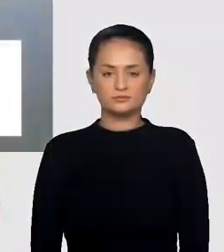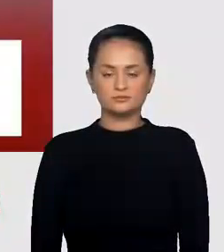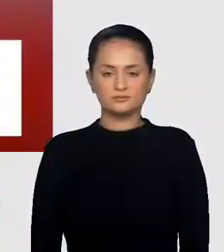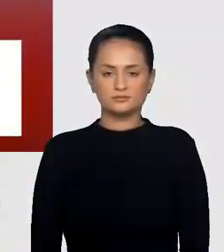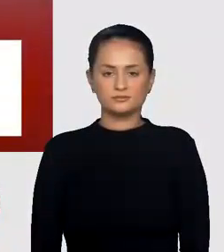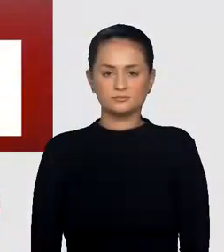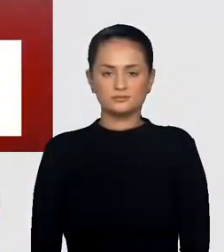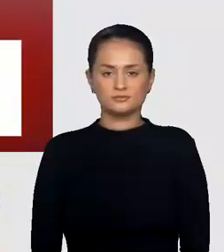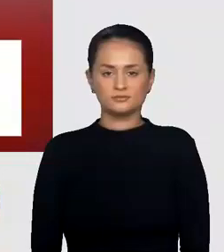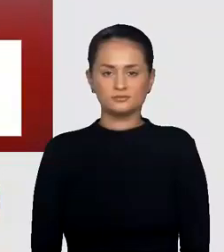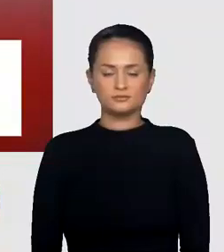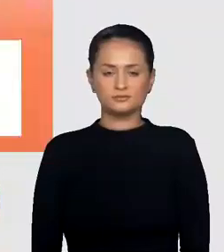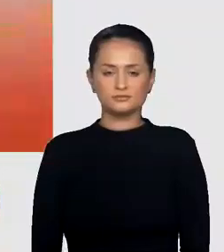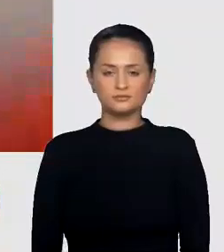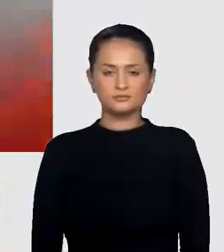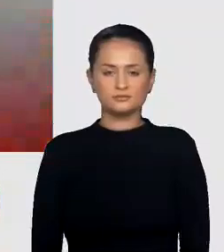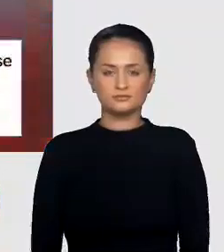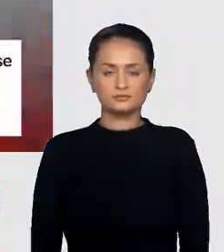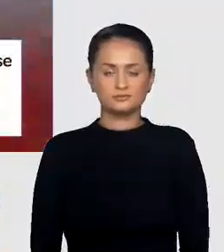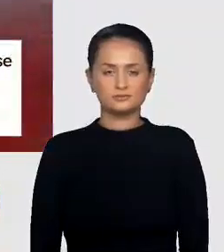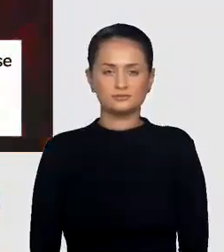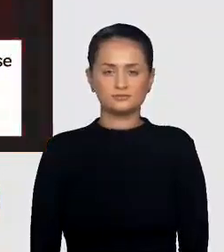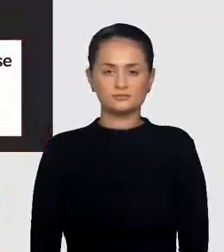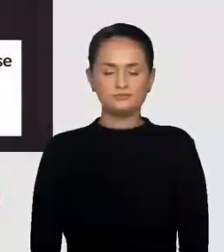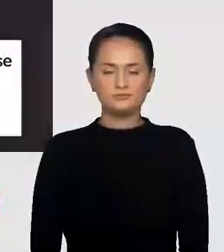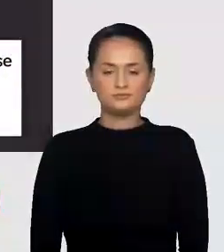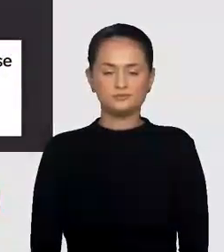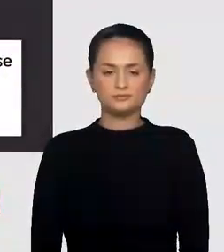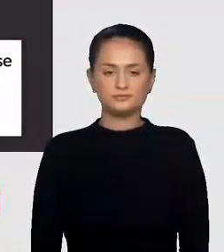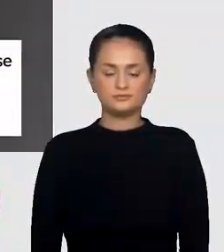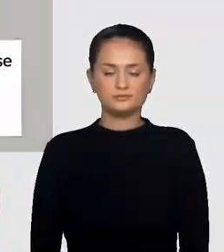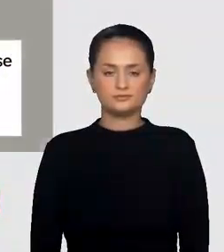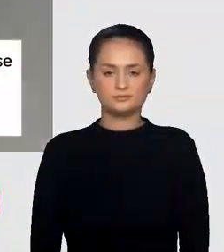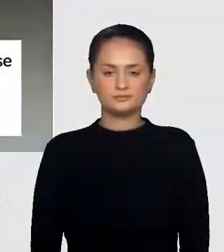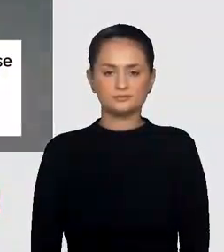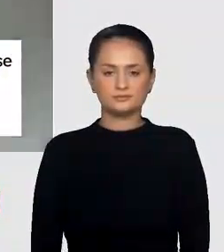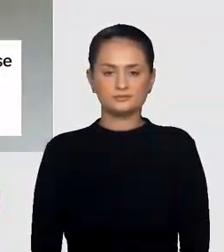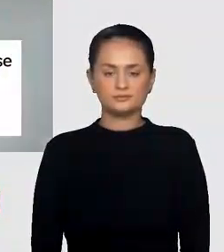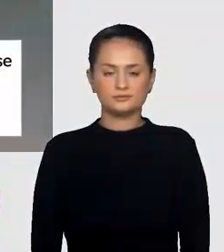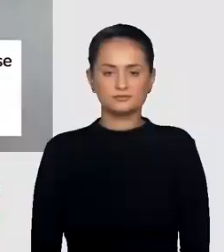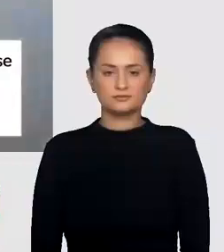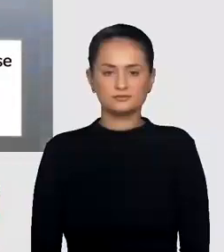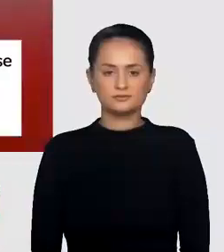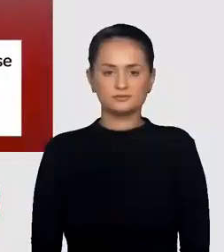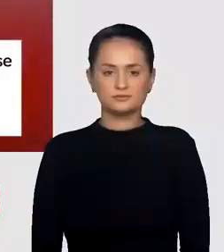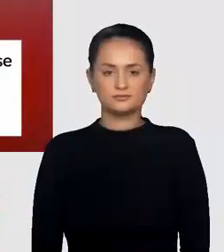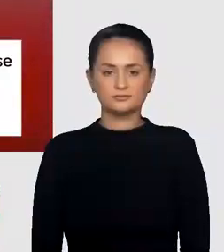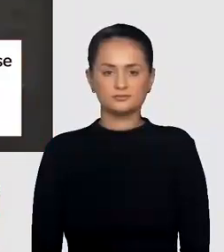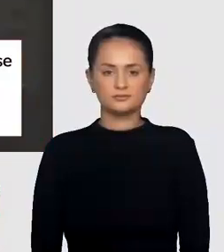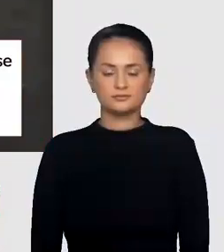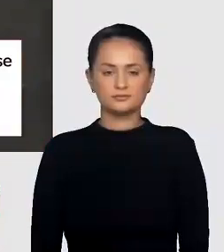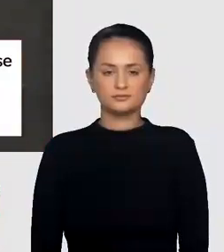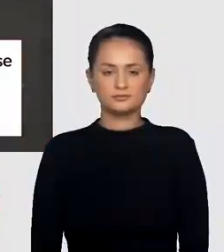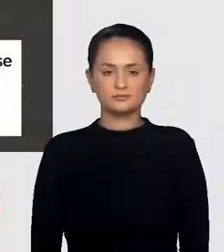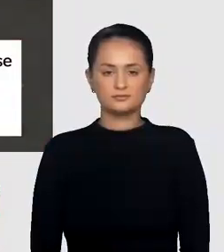regiune. Mulțumesc. Aceste preocupări se pot vedea și în avertismentele de călătorie emise pentru Liban, de către Marea Britanie,